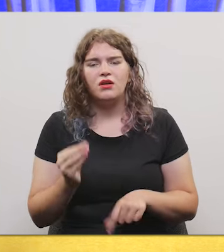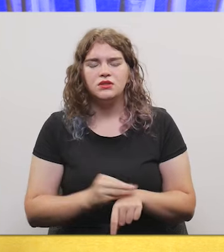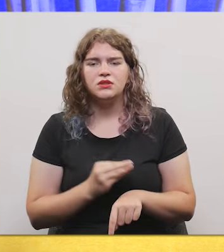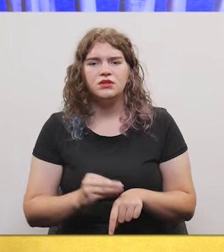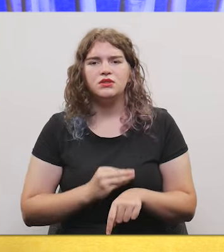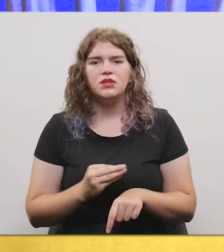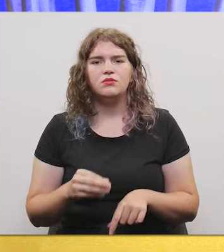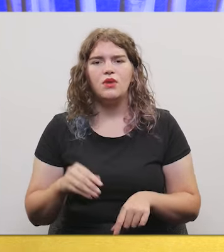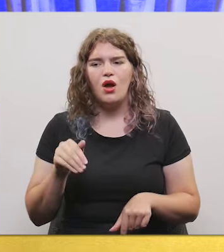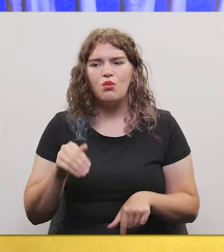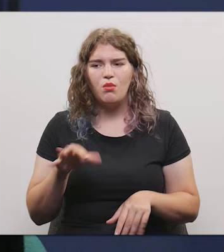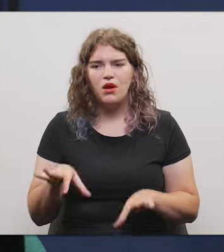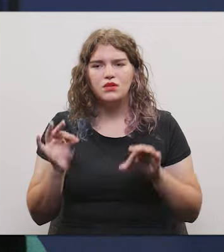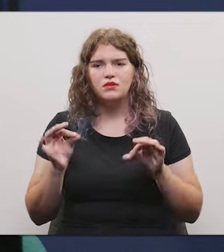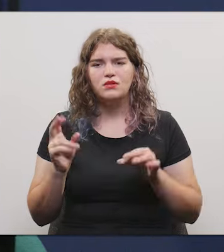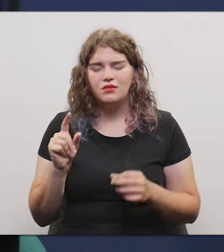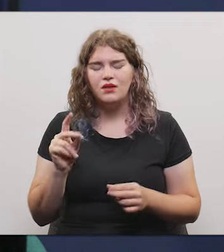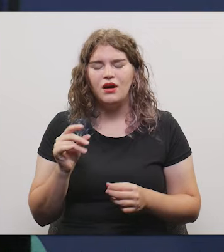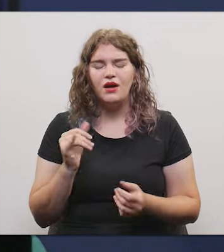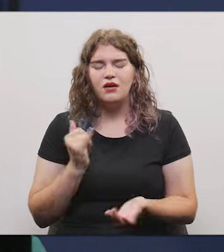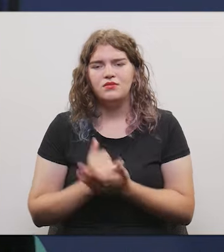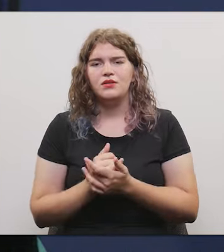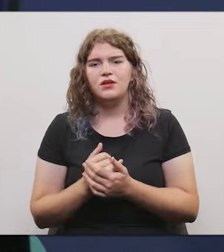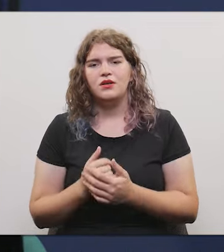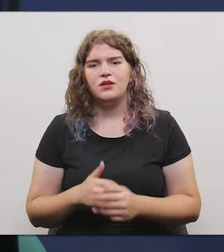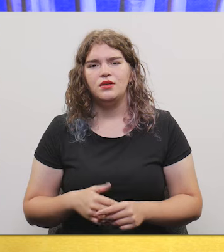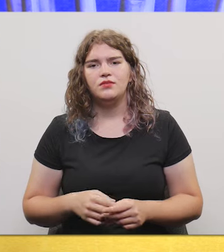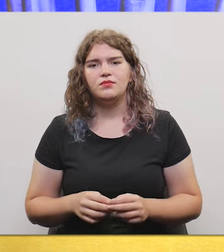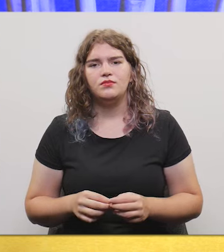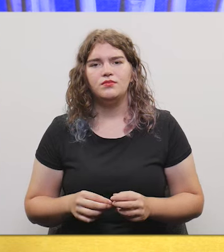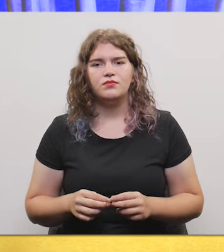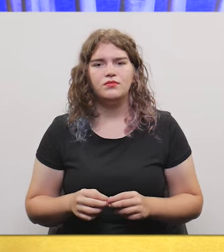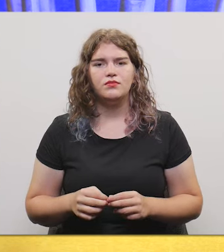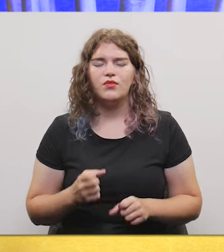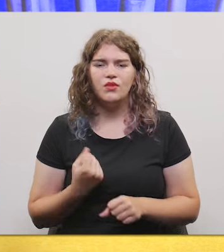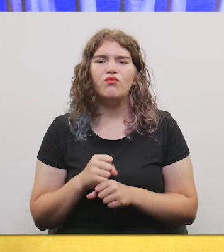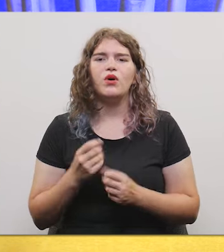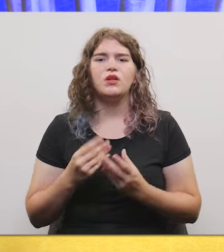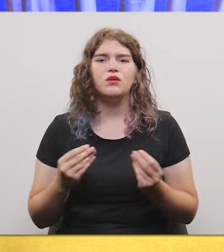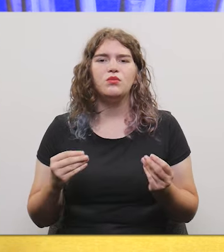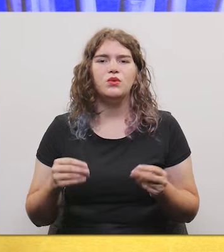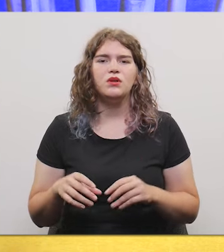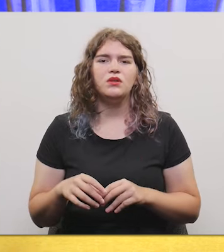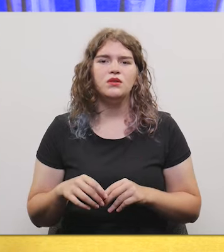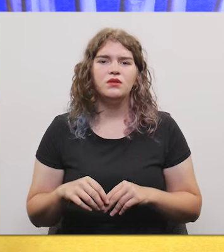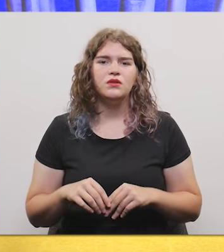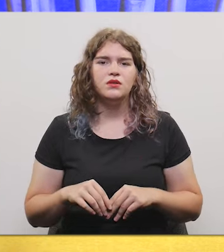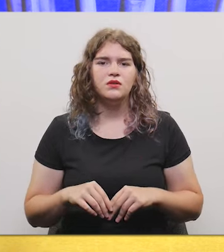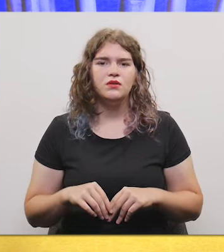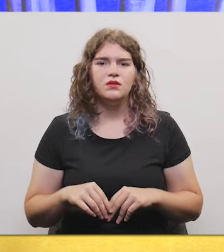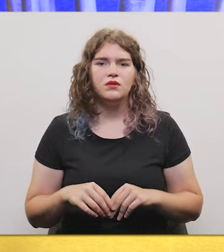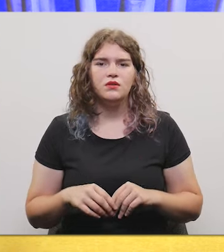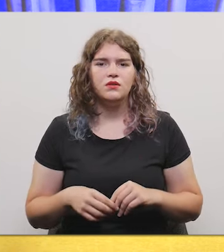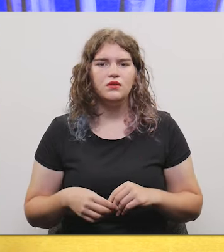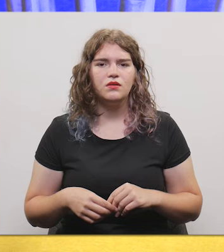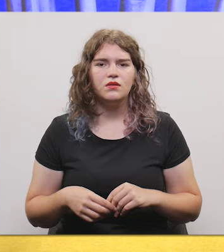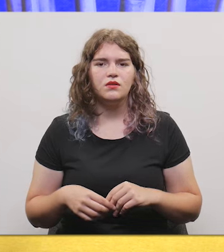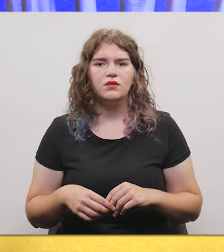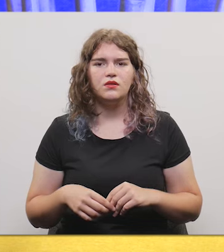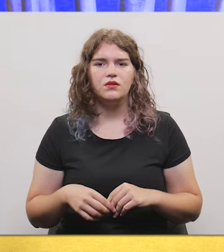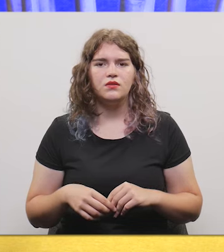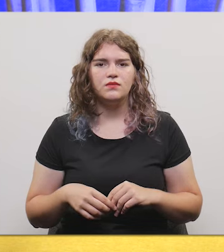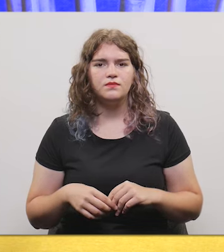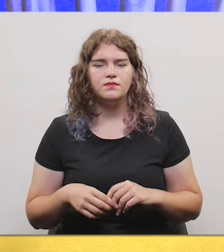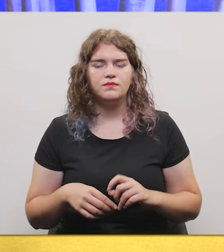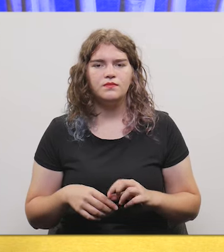E foarte fain. Uh-huh. Acum te regăsești aici? O, da. Da. Foarte mult.